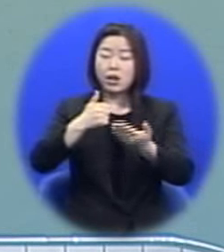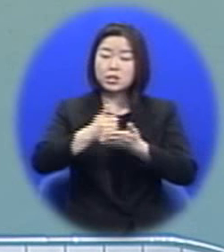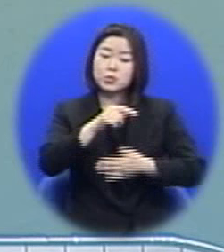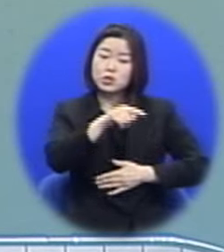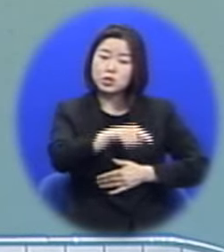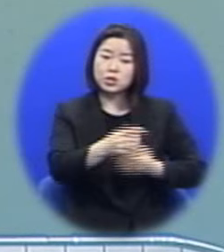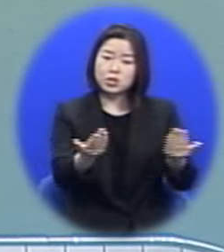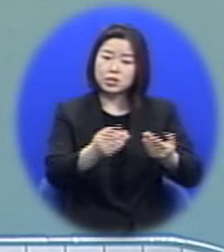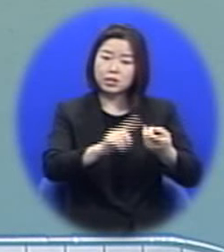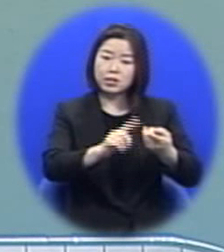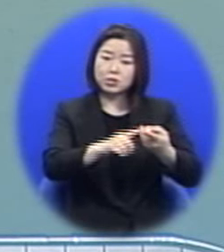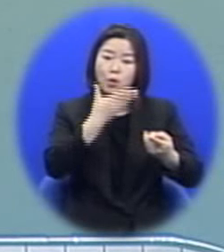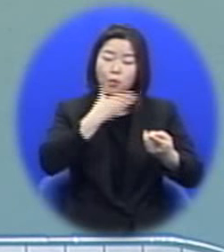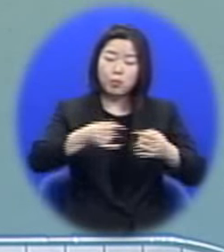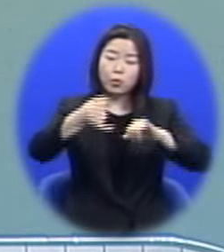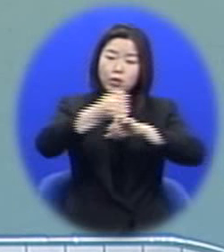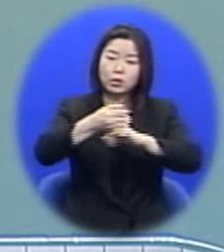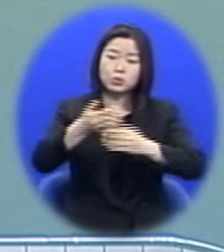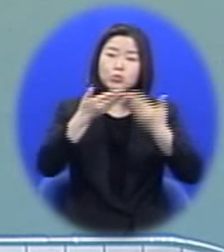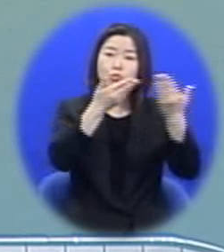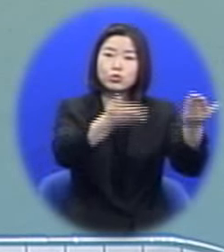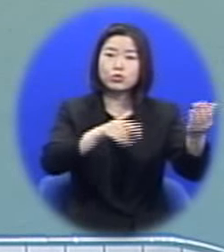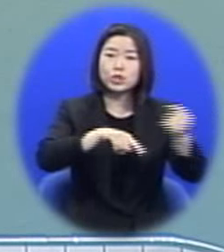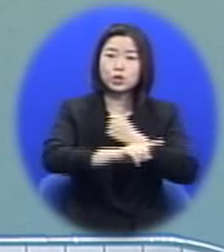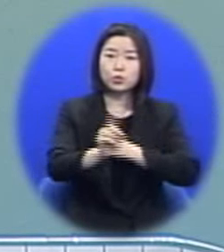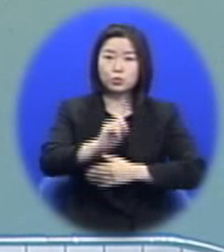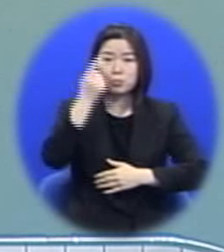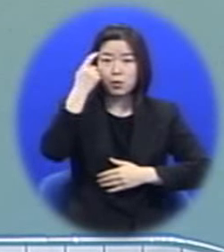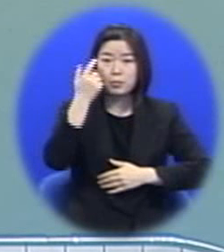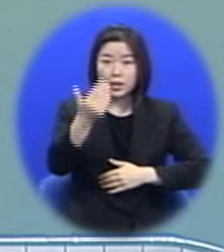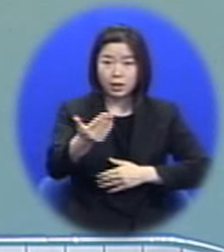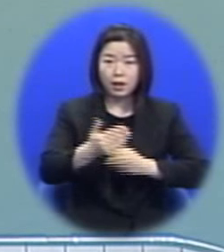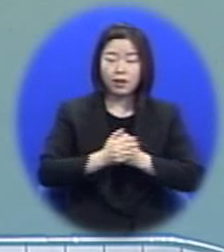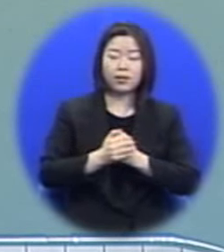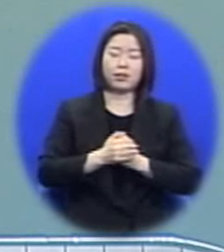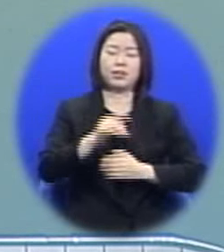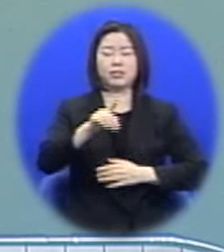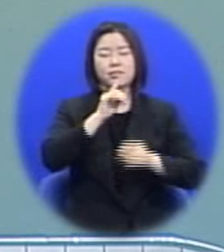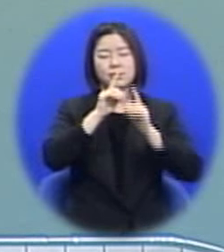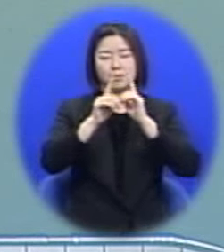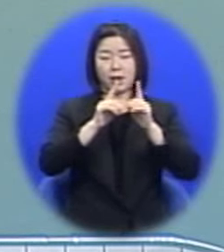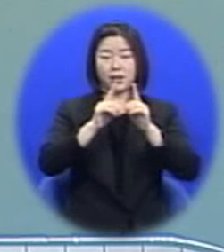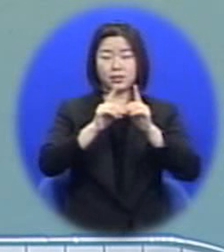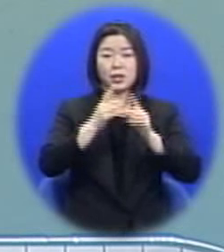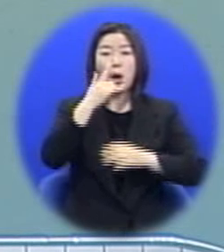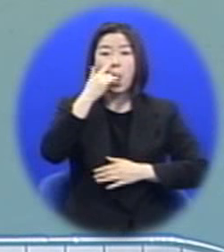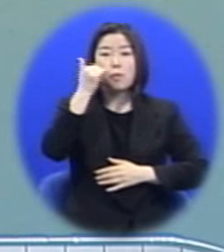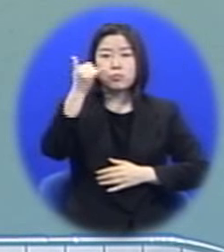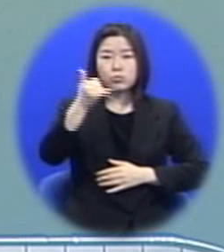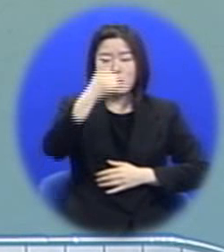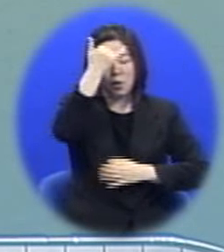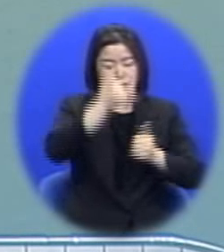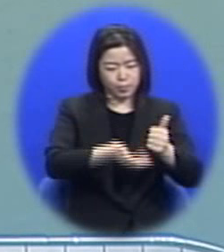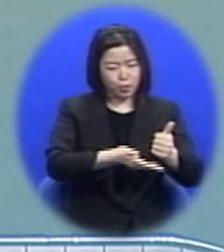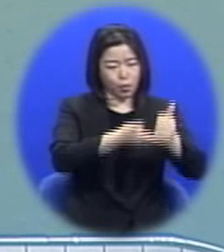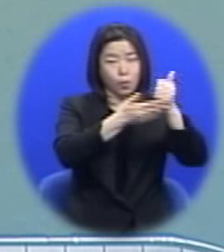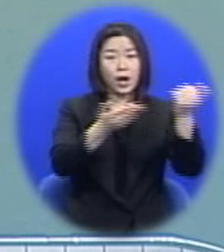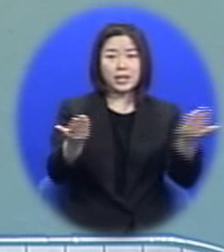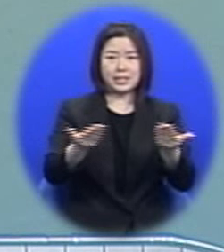뭐 있습니까? 그 말은 부모님을 공경하는 것이 대단히 어렵다는 것을 말해주는